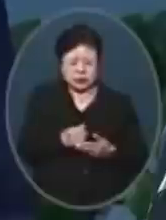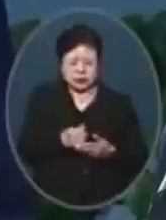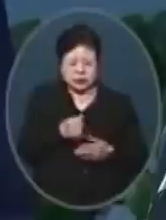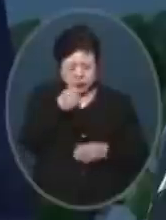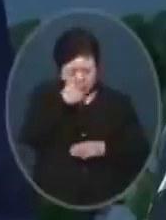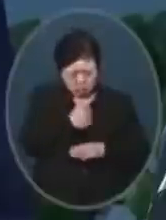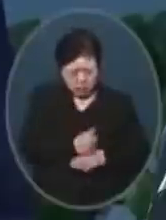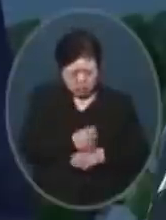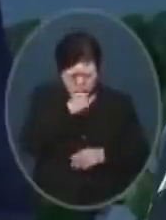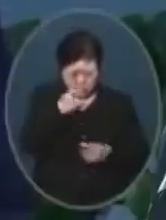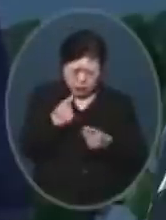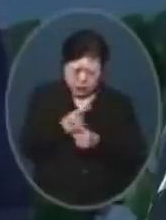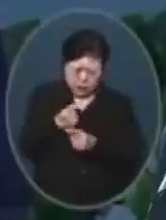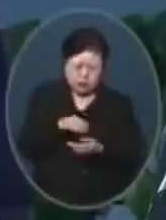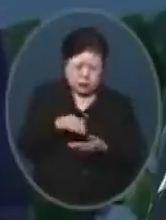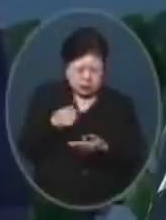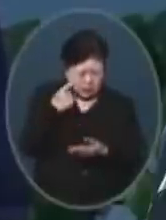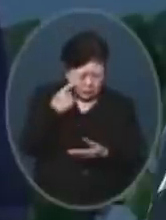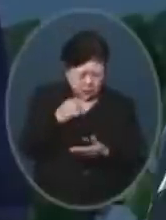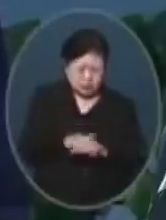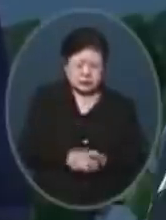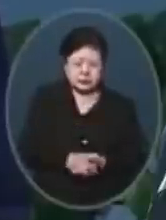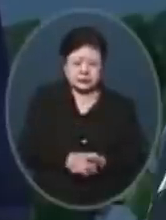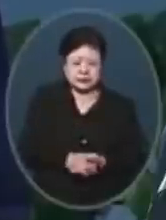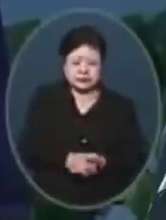된다고 계산을 해라.